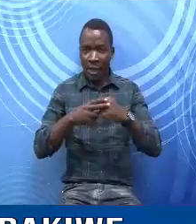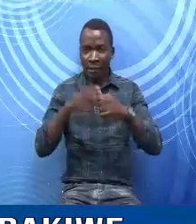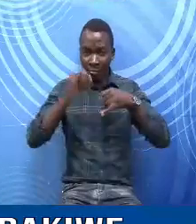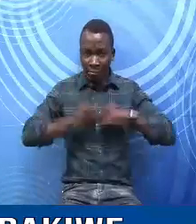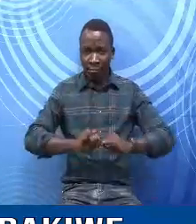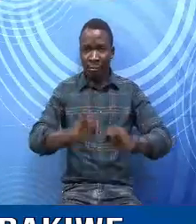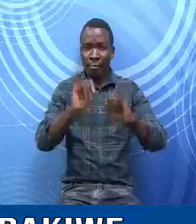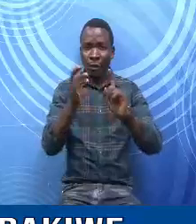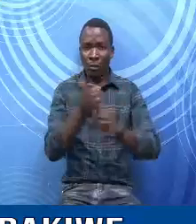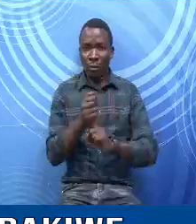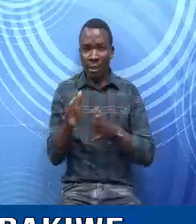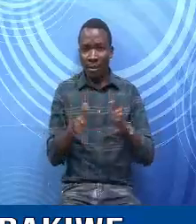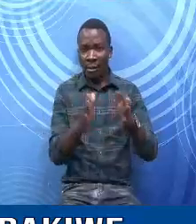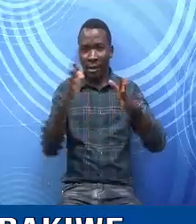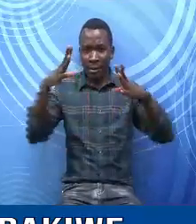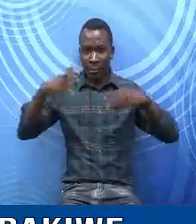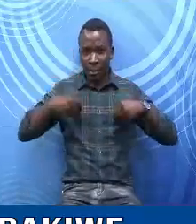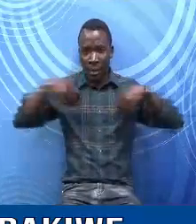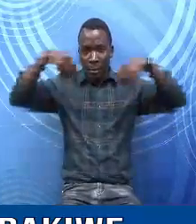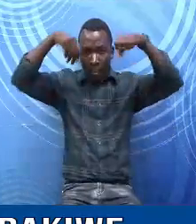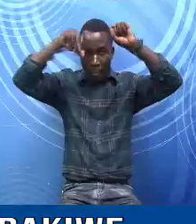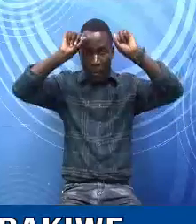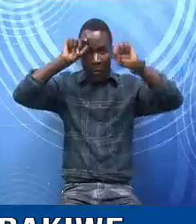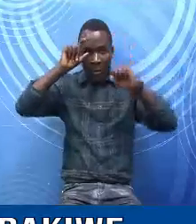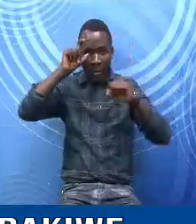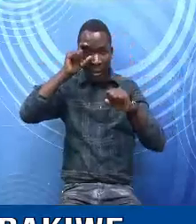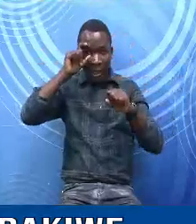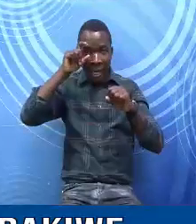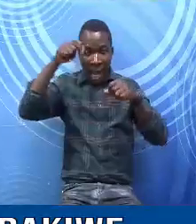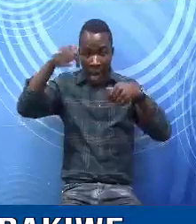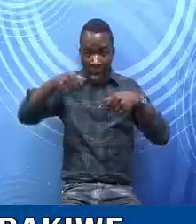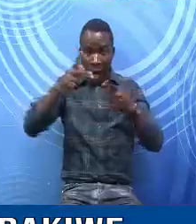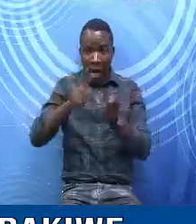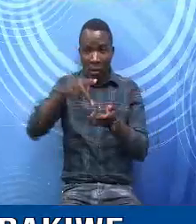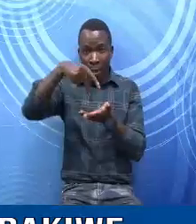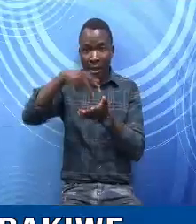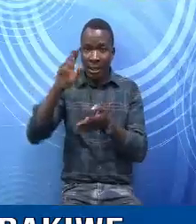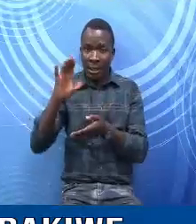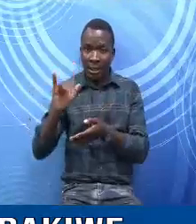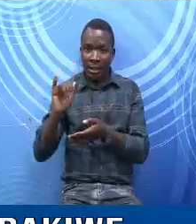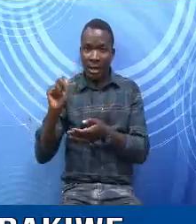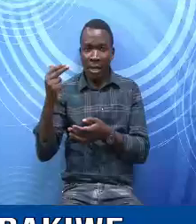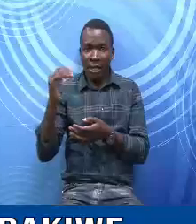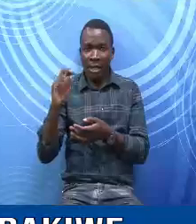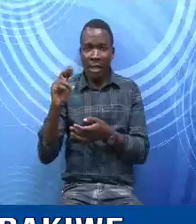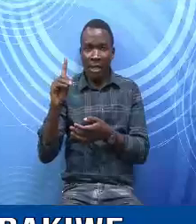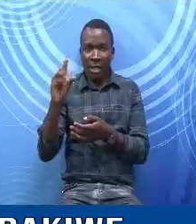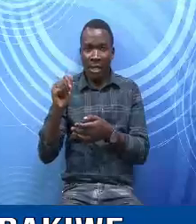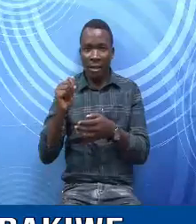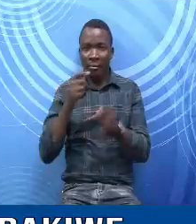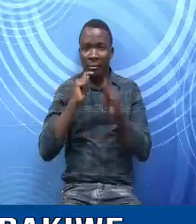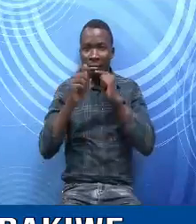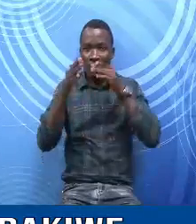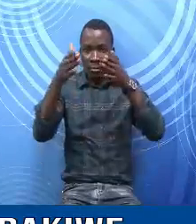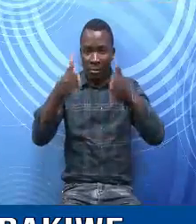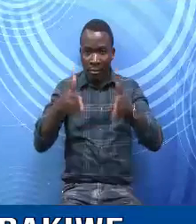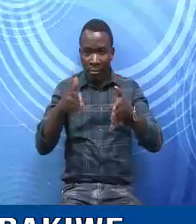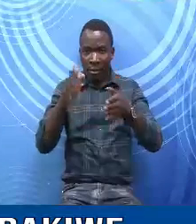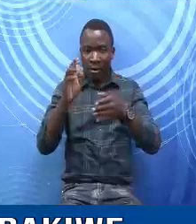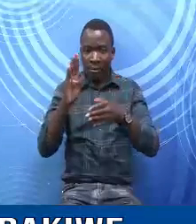wa kaburimbo bayijejwe n'umukuru w'igihugu ahamagaze n'icyahinda. Ndi Selesa ntawe yirusha amaboko ku bwa